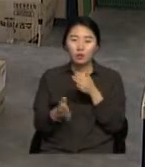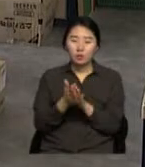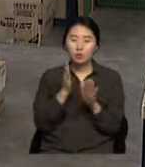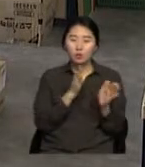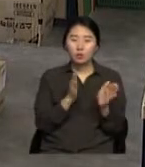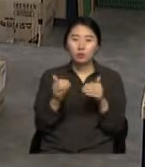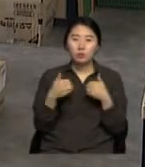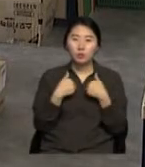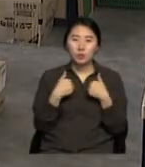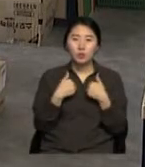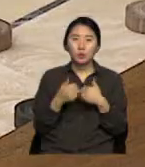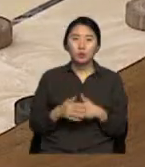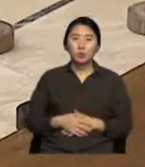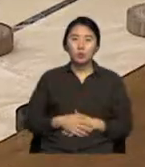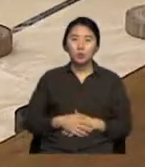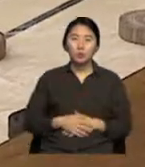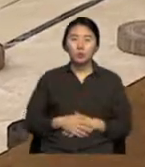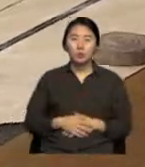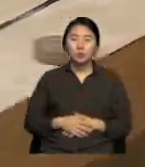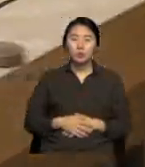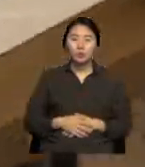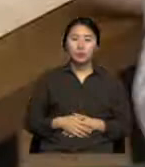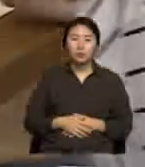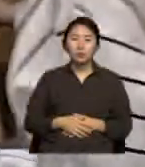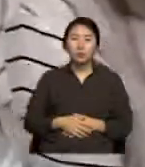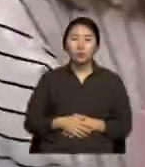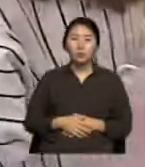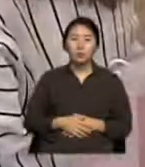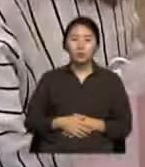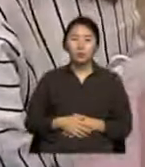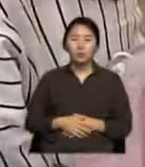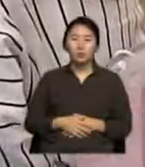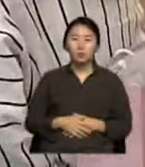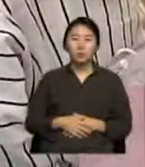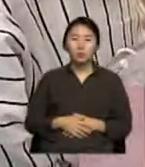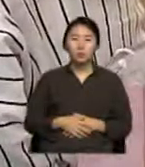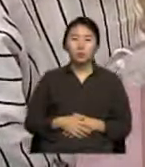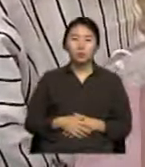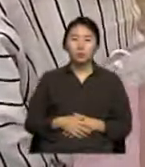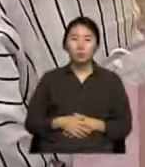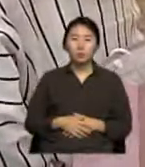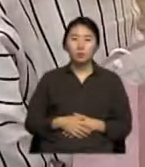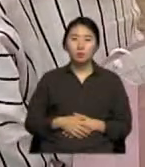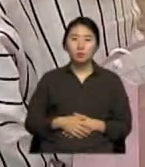마련이 더 필요한 실정입니다. 딜라이브 서울경기 케이블TV 오신영입니다.